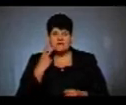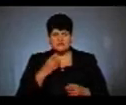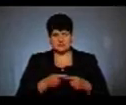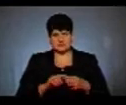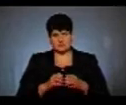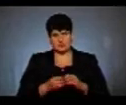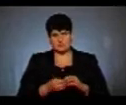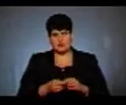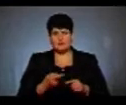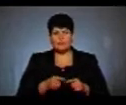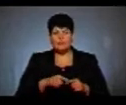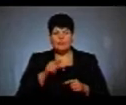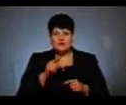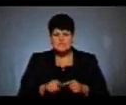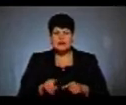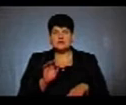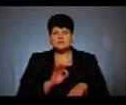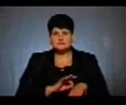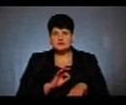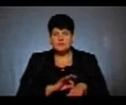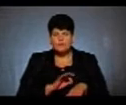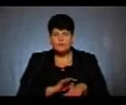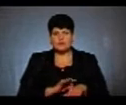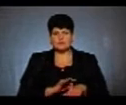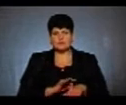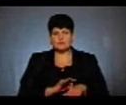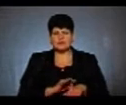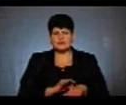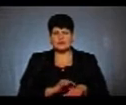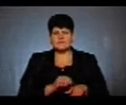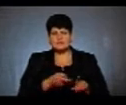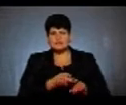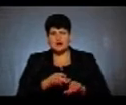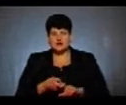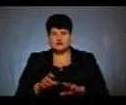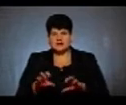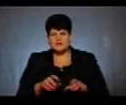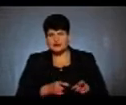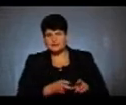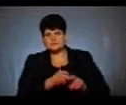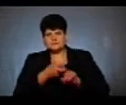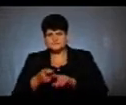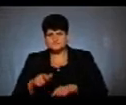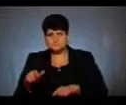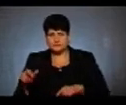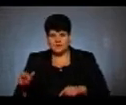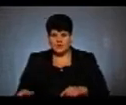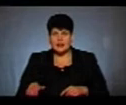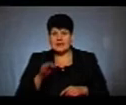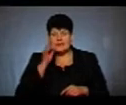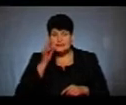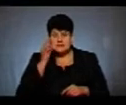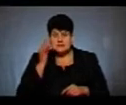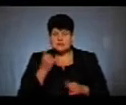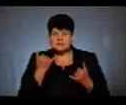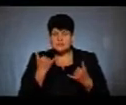тому що сказ є зоантропоносним захворюванням, де йде зараження від тварин, а враховуючи ту ситуацію, що щільність